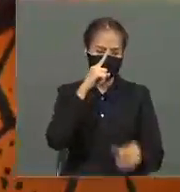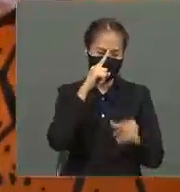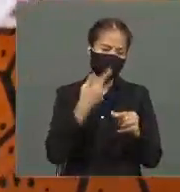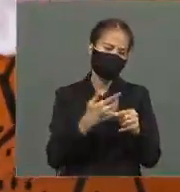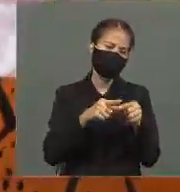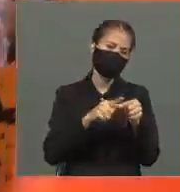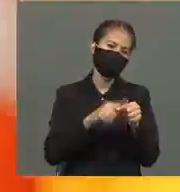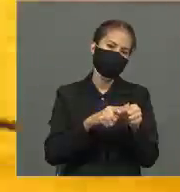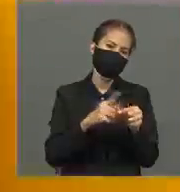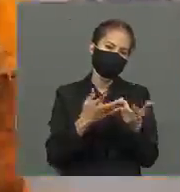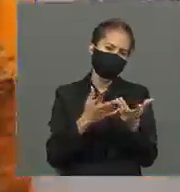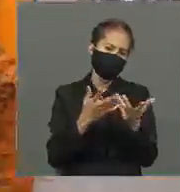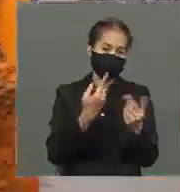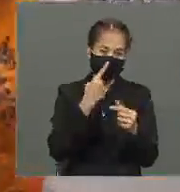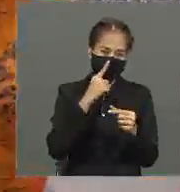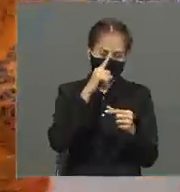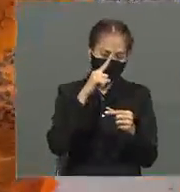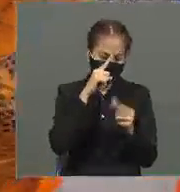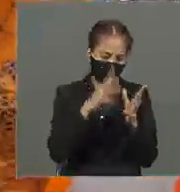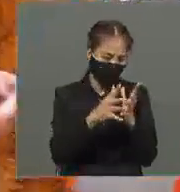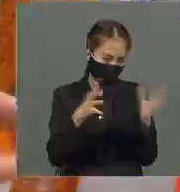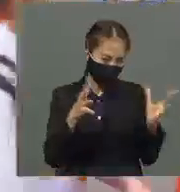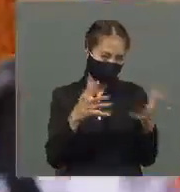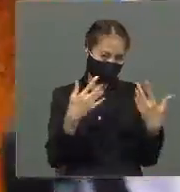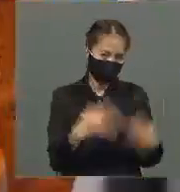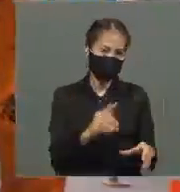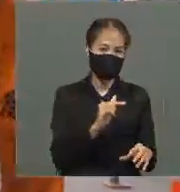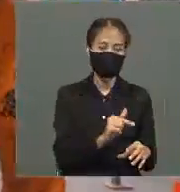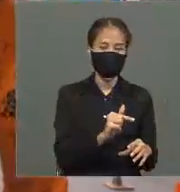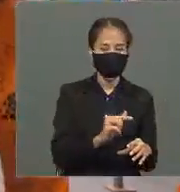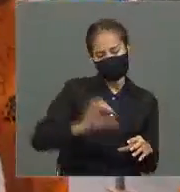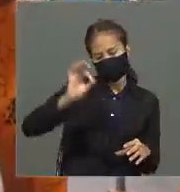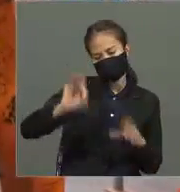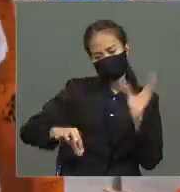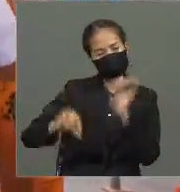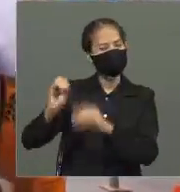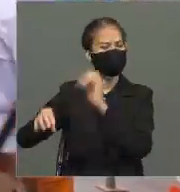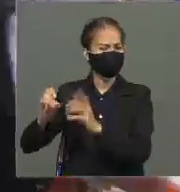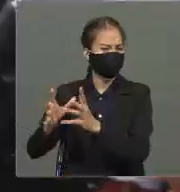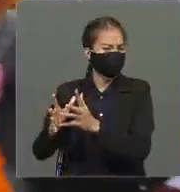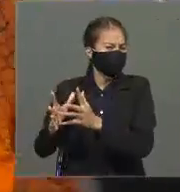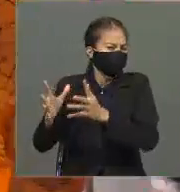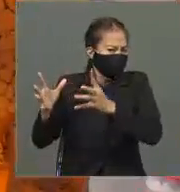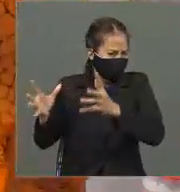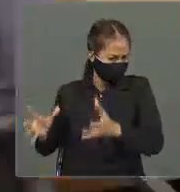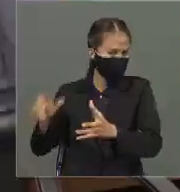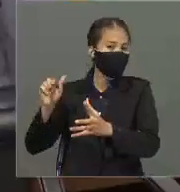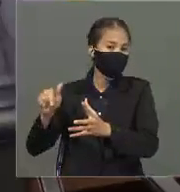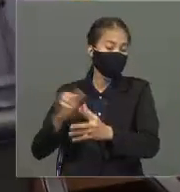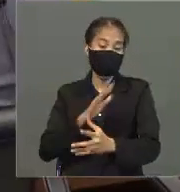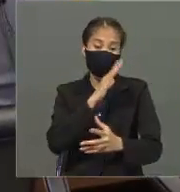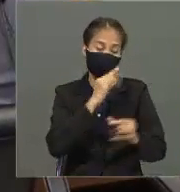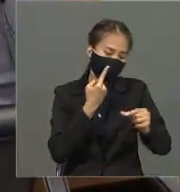ที่เนี้ยมันจะเกิดขยะขยะที่เป็นขยับเสือการทิ้งการแต่ถ้าเกิดว่าทิ้ง